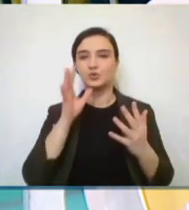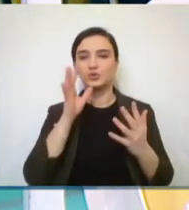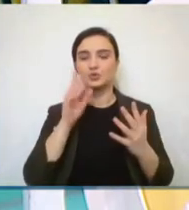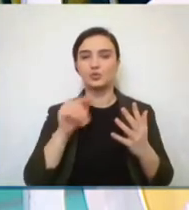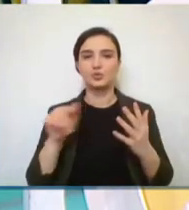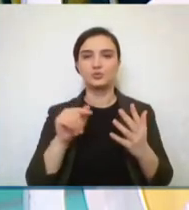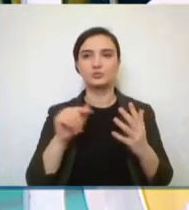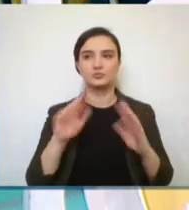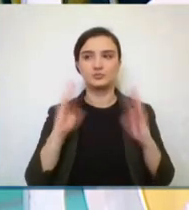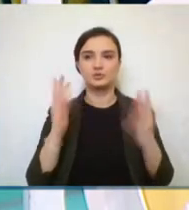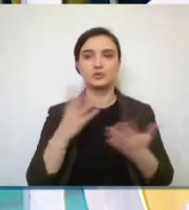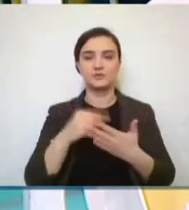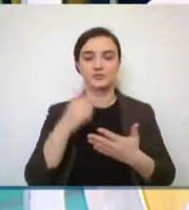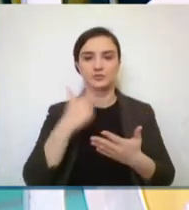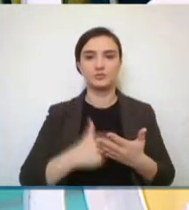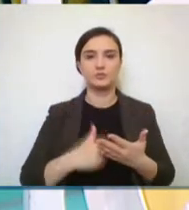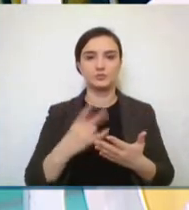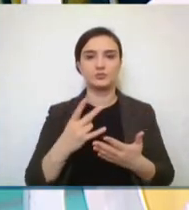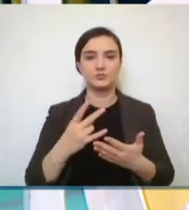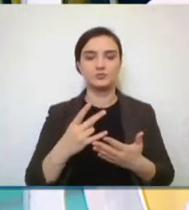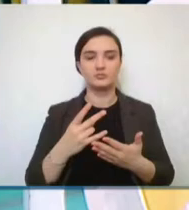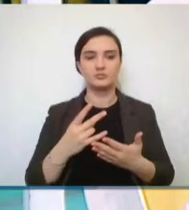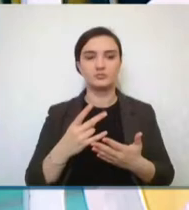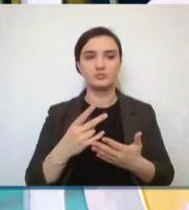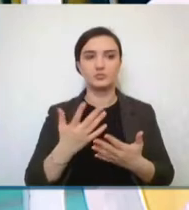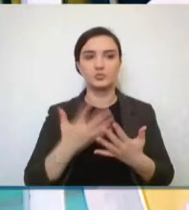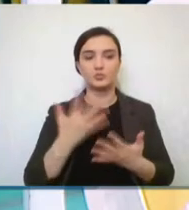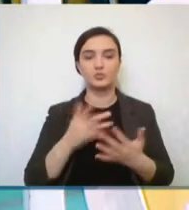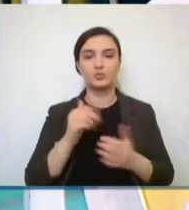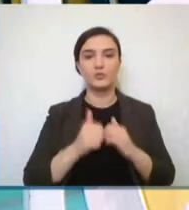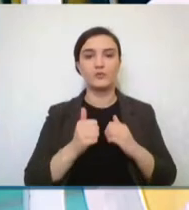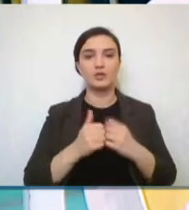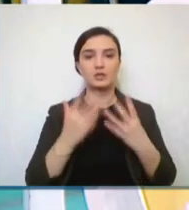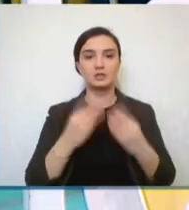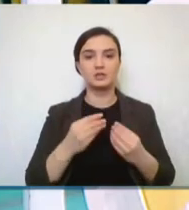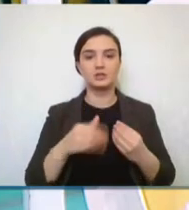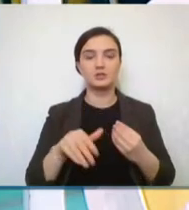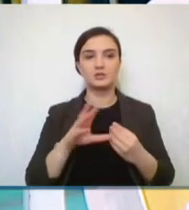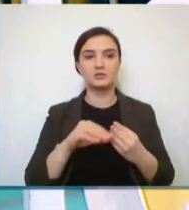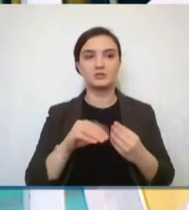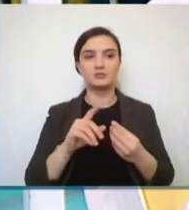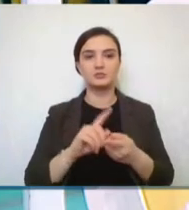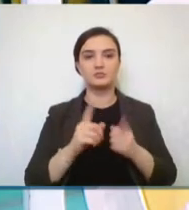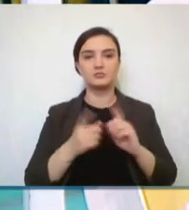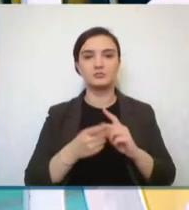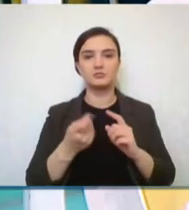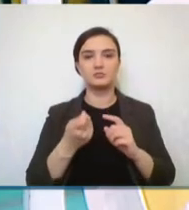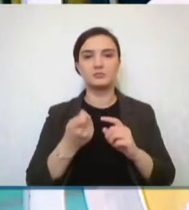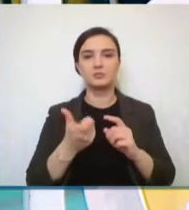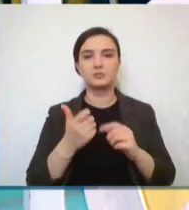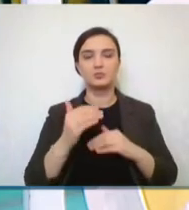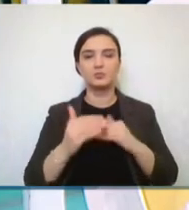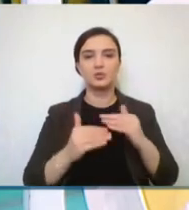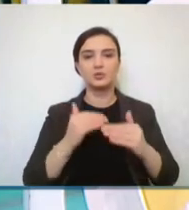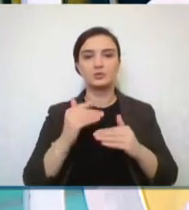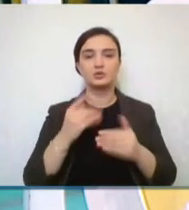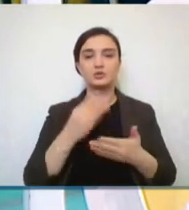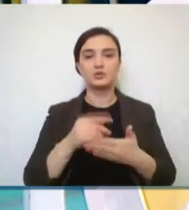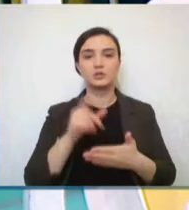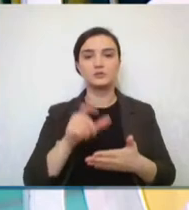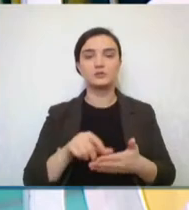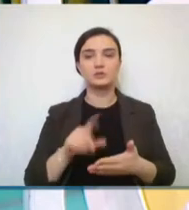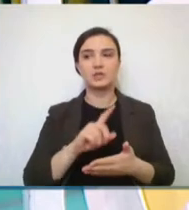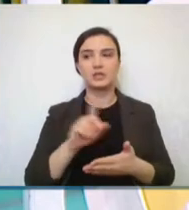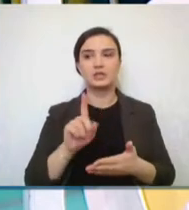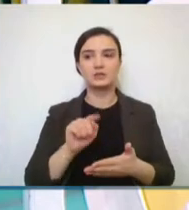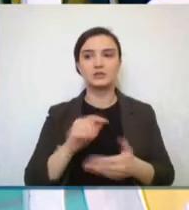კიდევ ამ წეგან დაგეგმაზე, თუ ყოველ დღეს აქცევ მინიმალურ პროგრესად შენთვის, ანუ რაღაცის